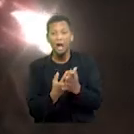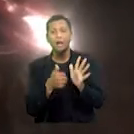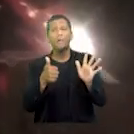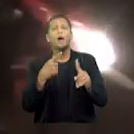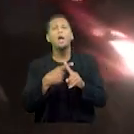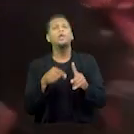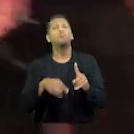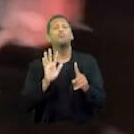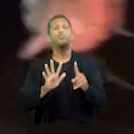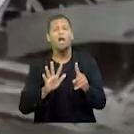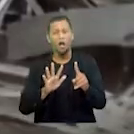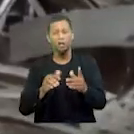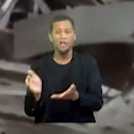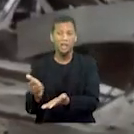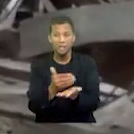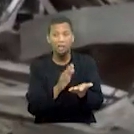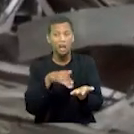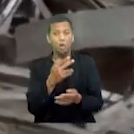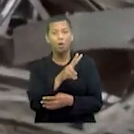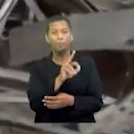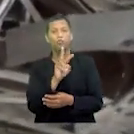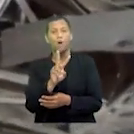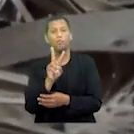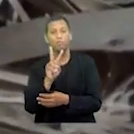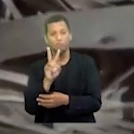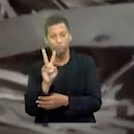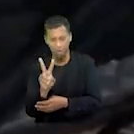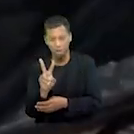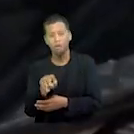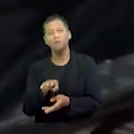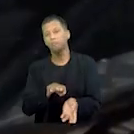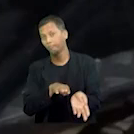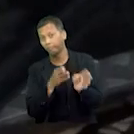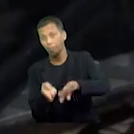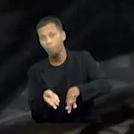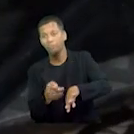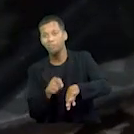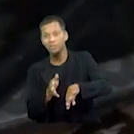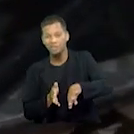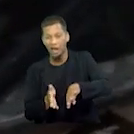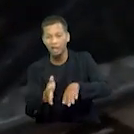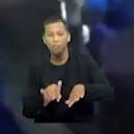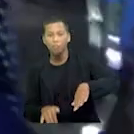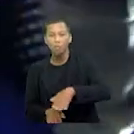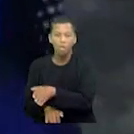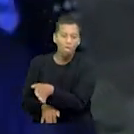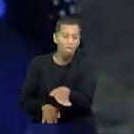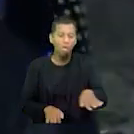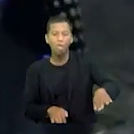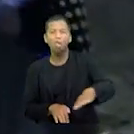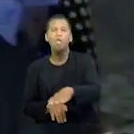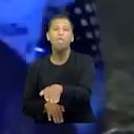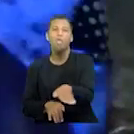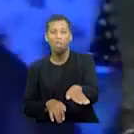tahun 2022. Sebagian truk terguling saat melintasi kontur jalan menikung dan tidak rata. Kecelakaan di daerah